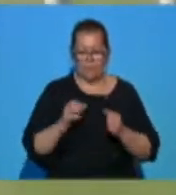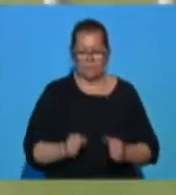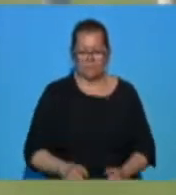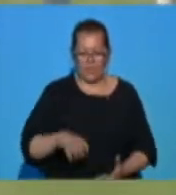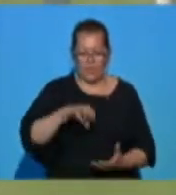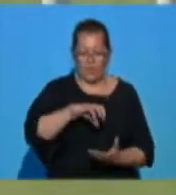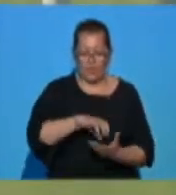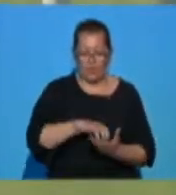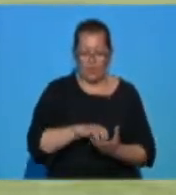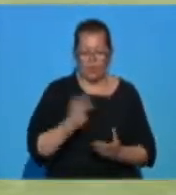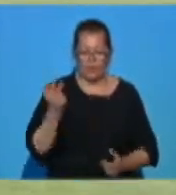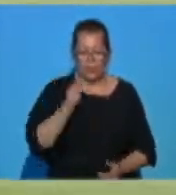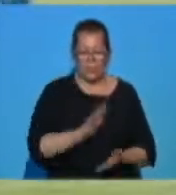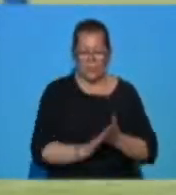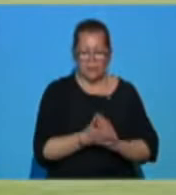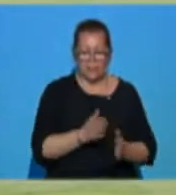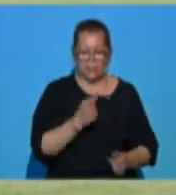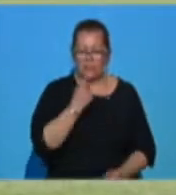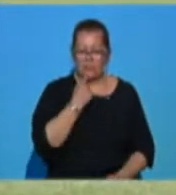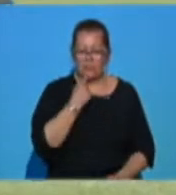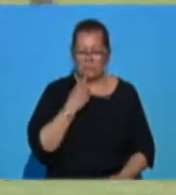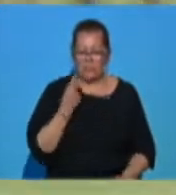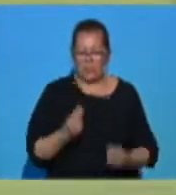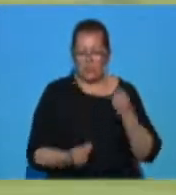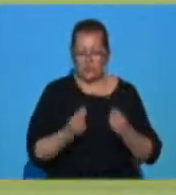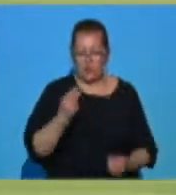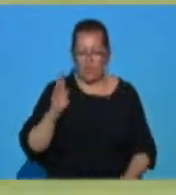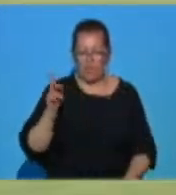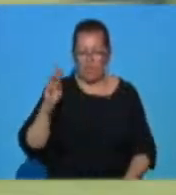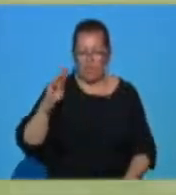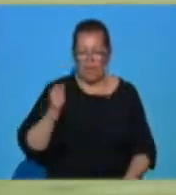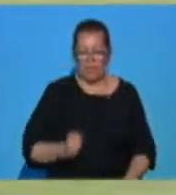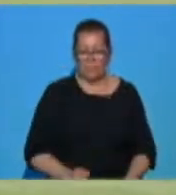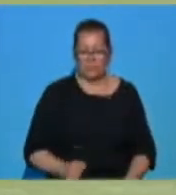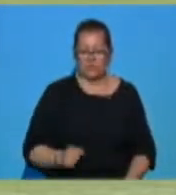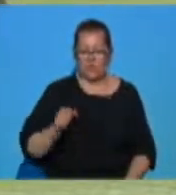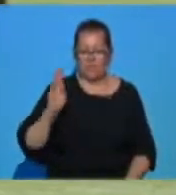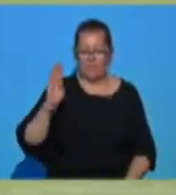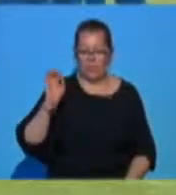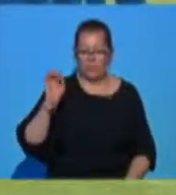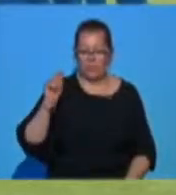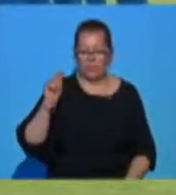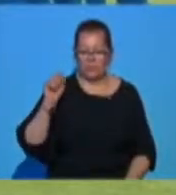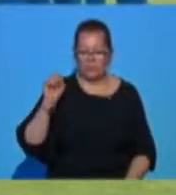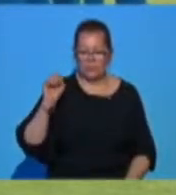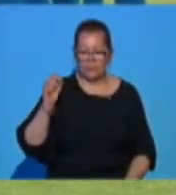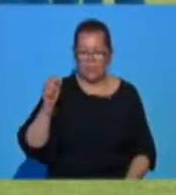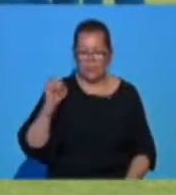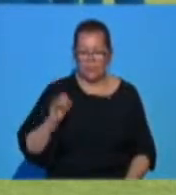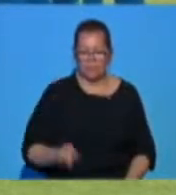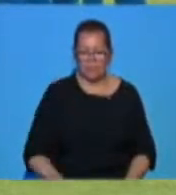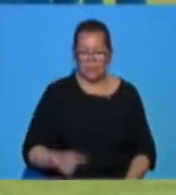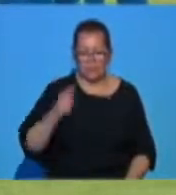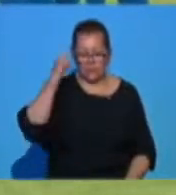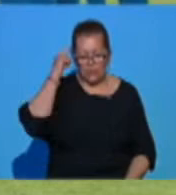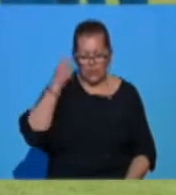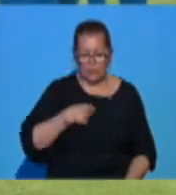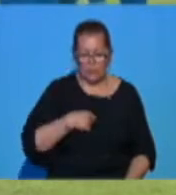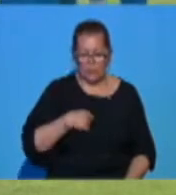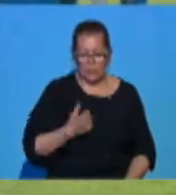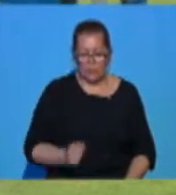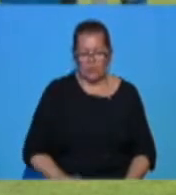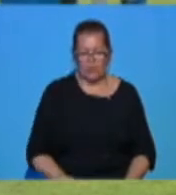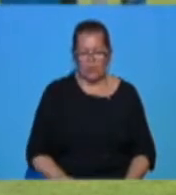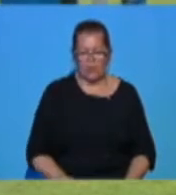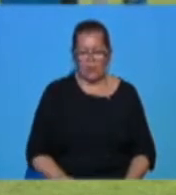locul 3, poziție care îi duce pe Olteni la un meci de baraj contra formației FC Botoșani, miza fiind participarea în cupele europene. Conștient că nu mai poate rata și acest